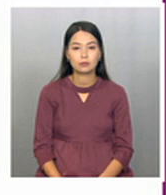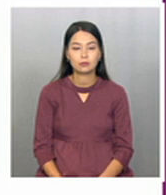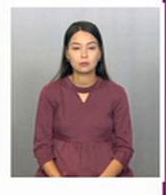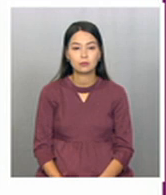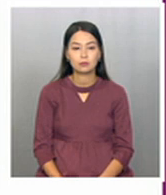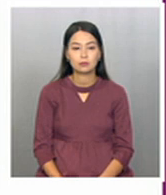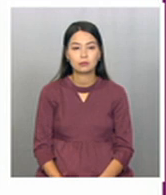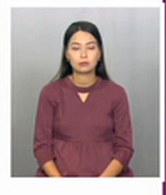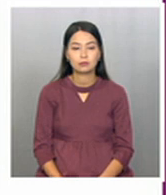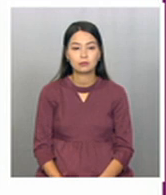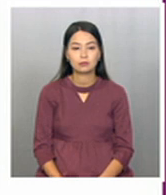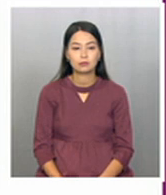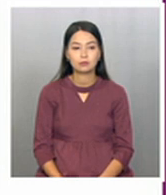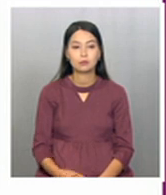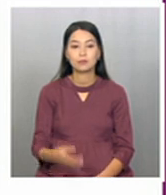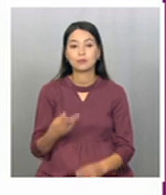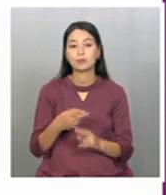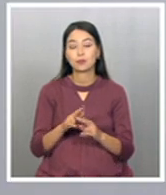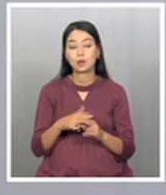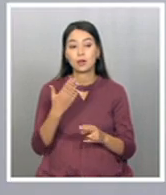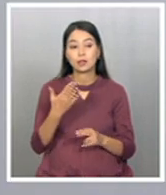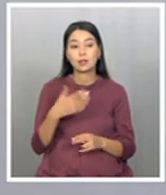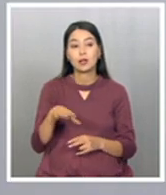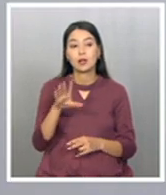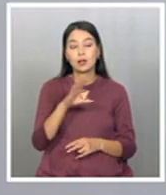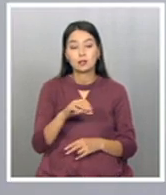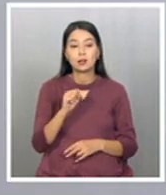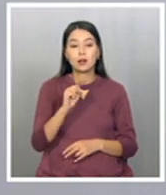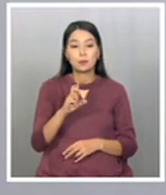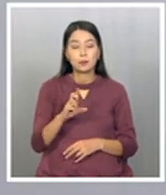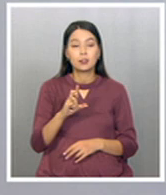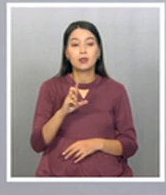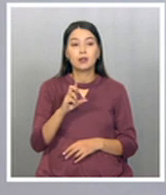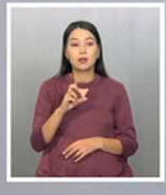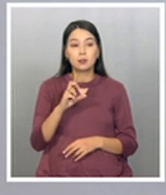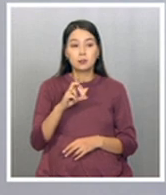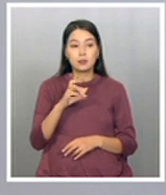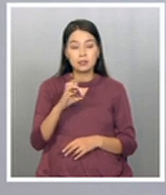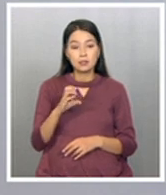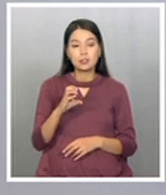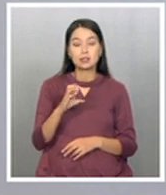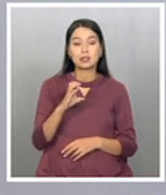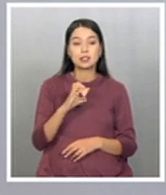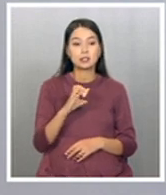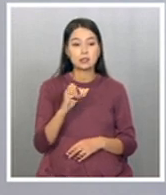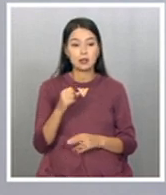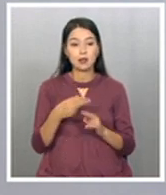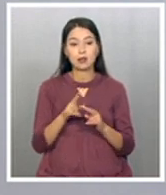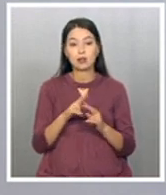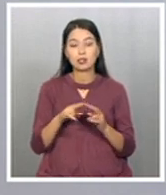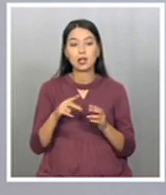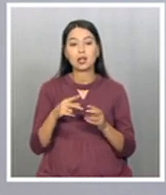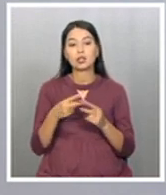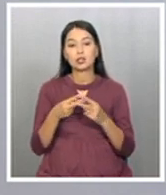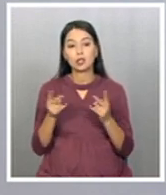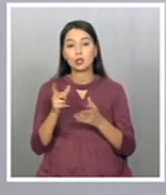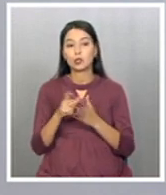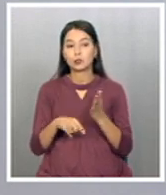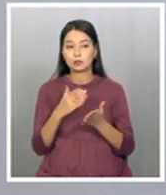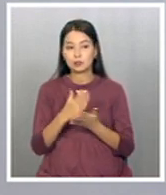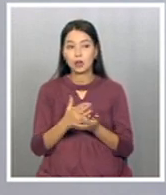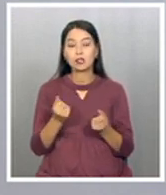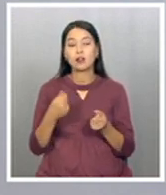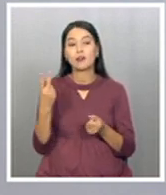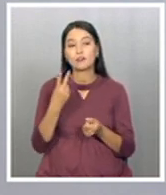теңдеу БЦ түзуінің теңдеуі. Есепті шығаруды жалғастырамыз. Бізде үш бұрыштың төбелері берілген